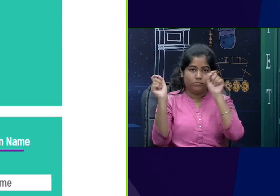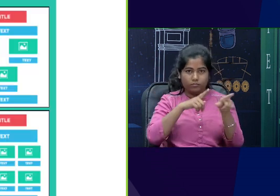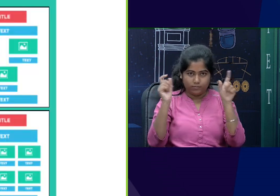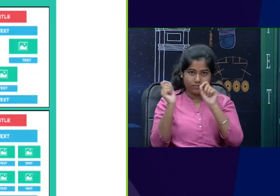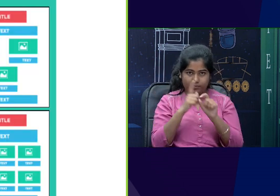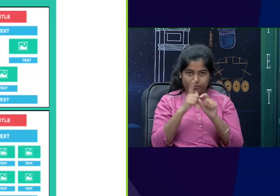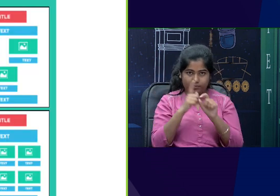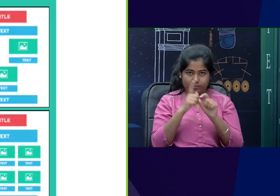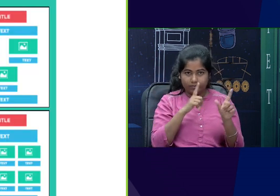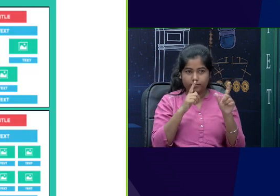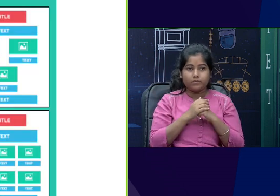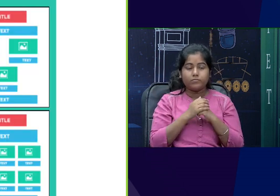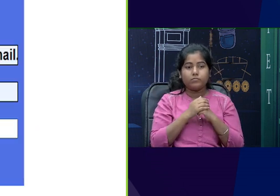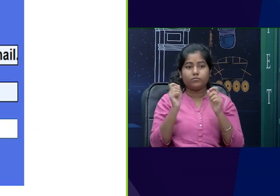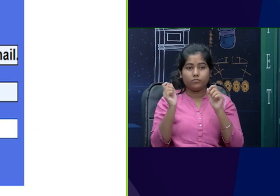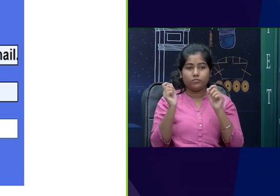नेक्स्ट,